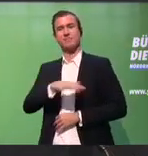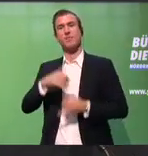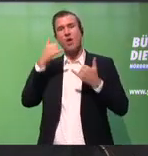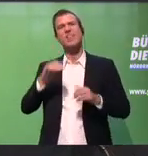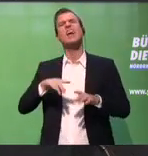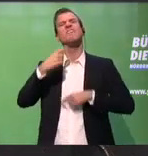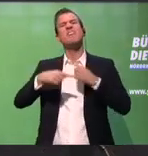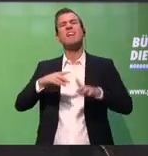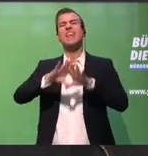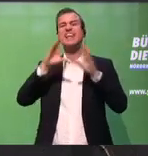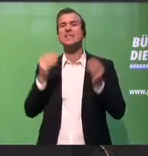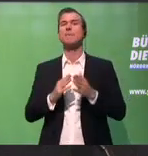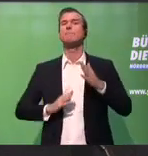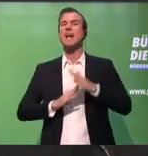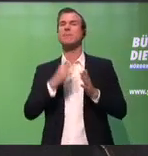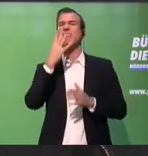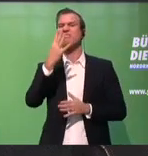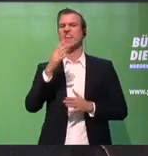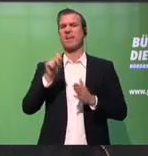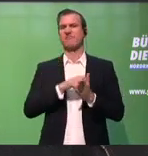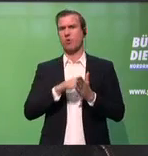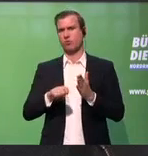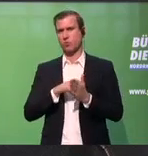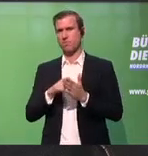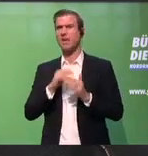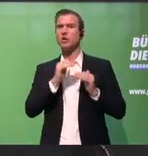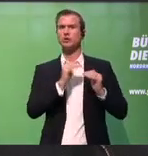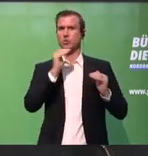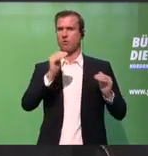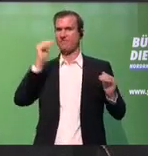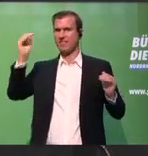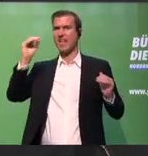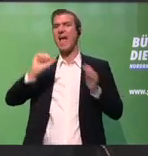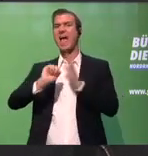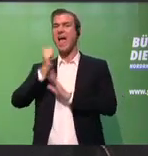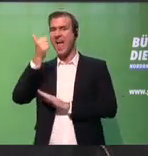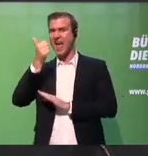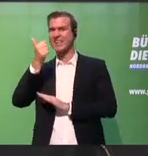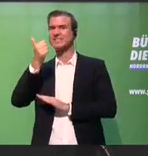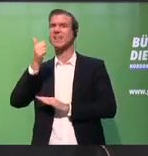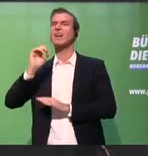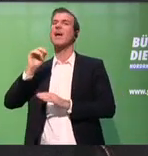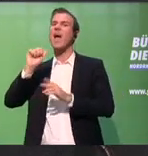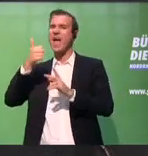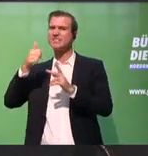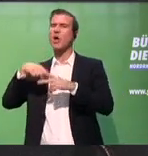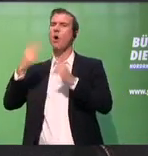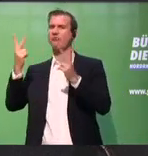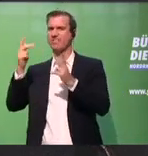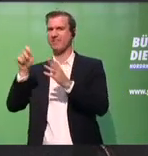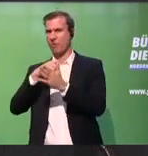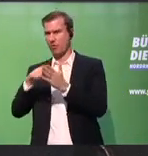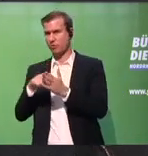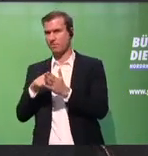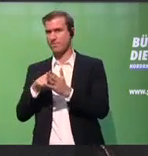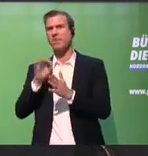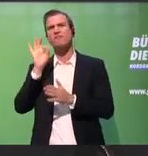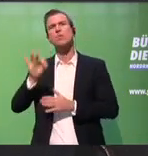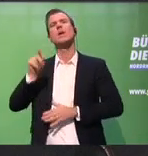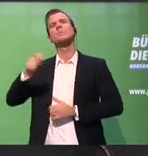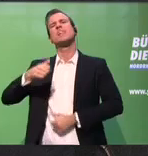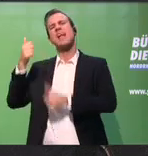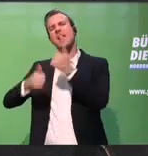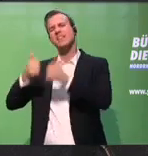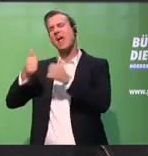insgesamt maximal 4 Voten vergibt, und zwar gestuft, also ein erstes Frauen-, ein erstes offenes Votum für sozusagen die